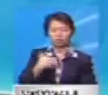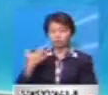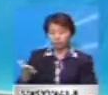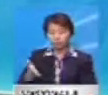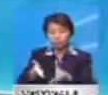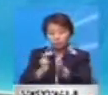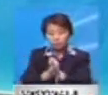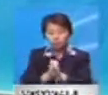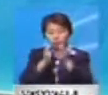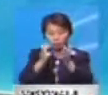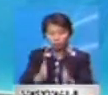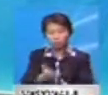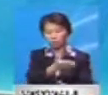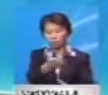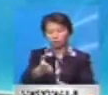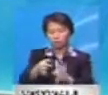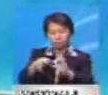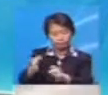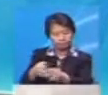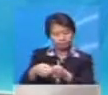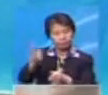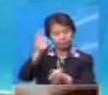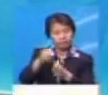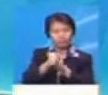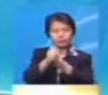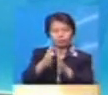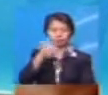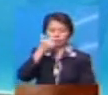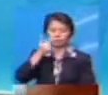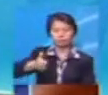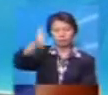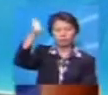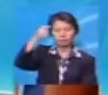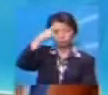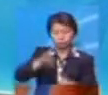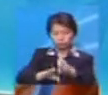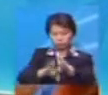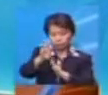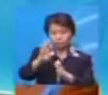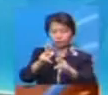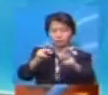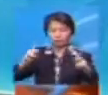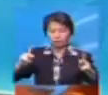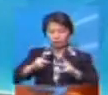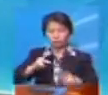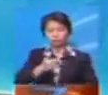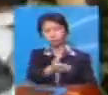meminta penduduknya memilih pemimpin yang terbaik dari yang terbaik demi pembangunan kawasan mereka.